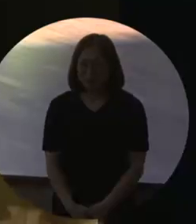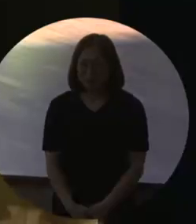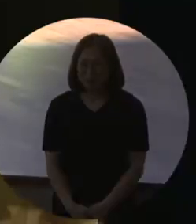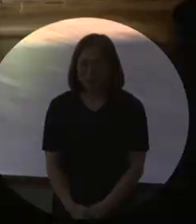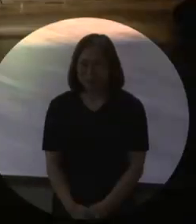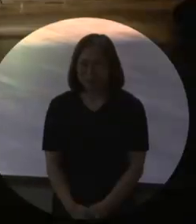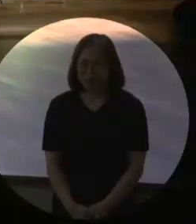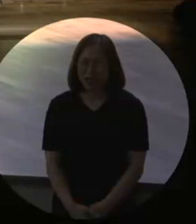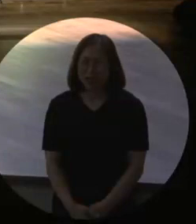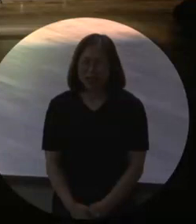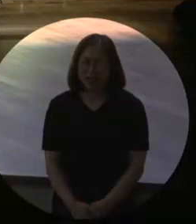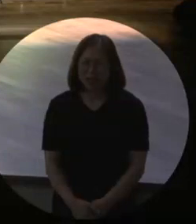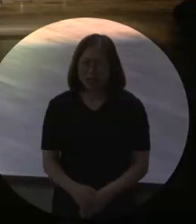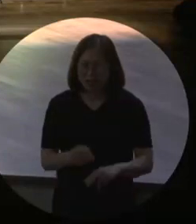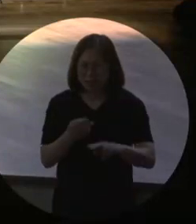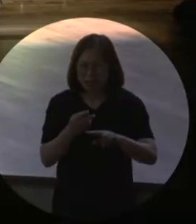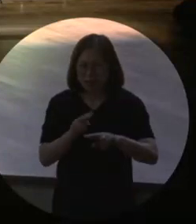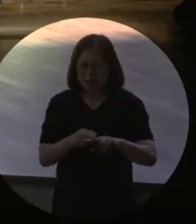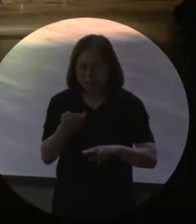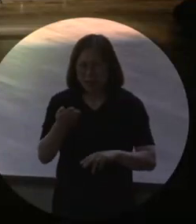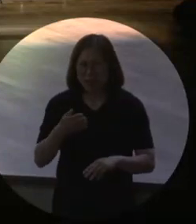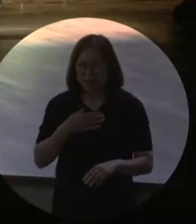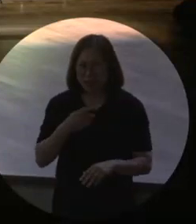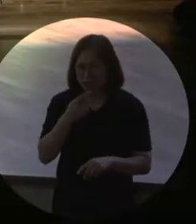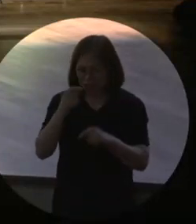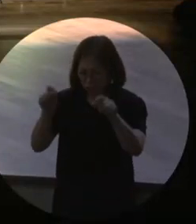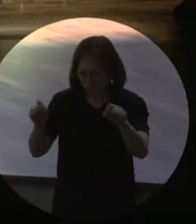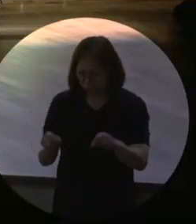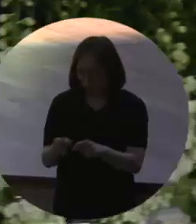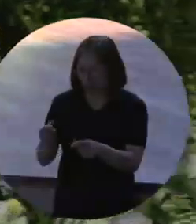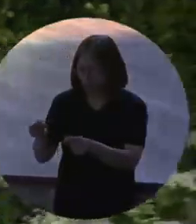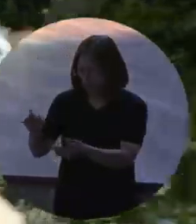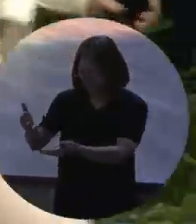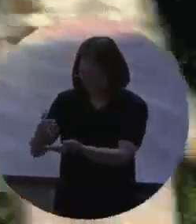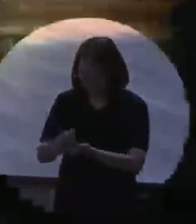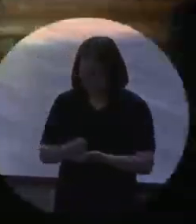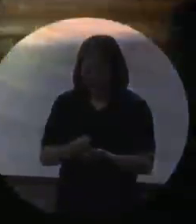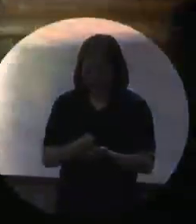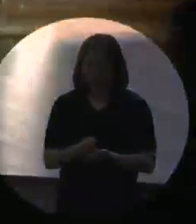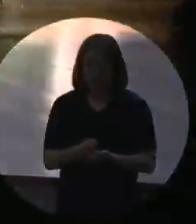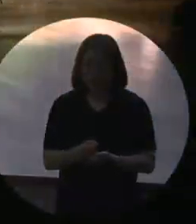저 부장님, 저 서류 좀 가지고 오겠습니다.